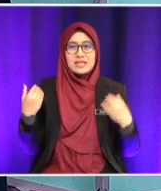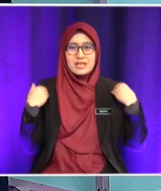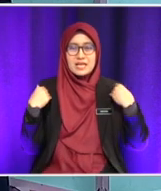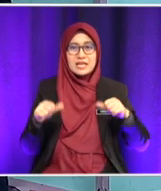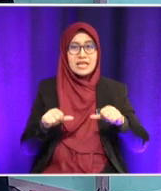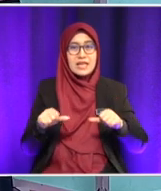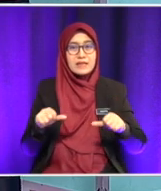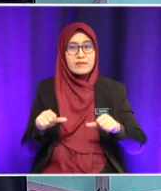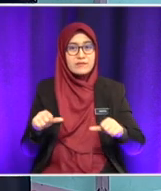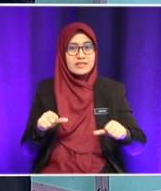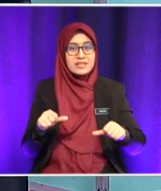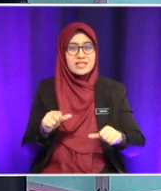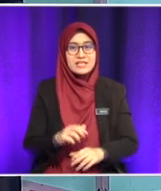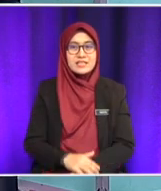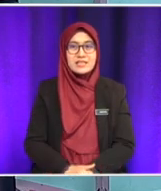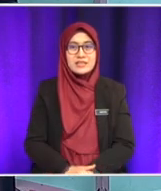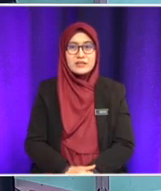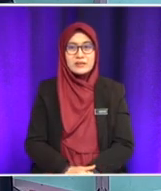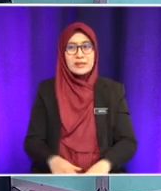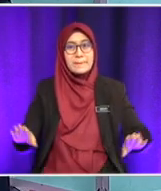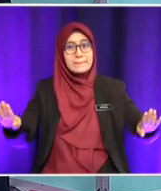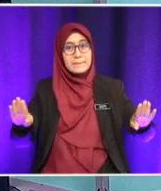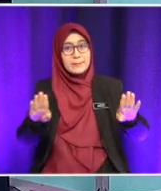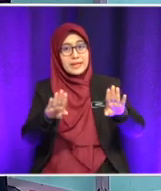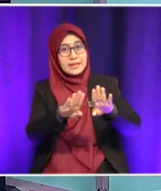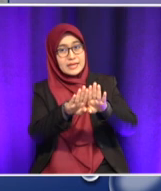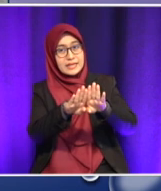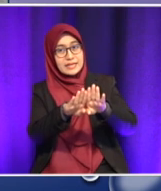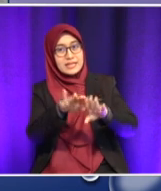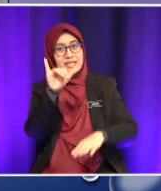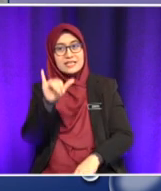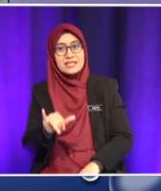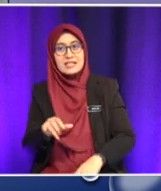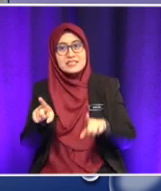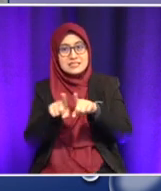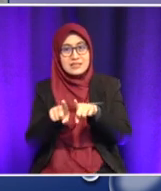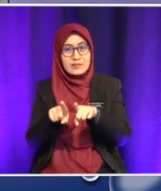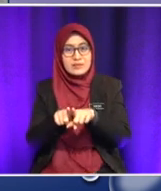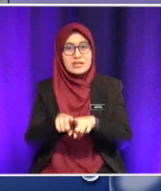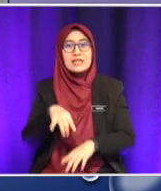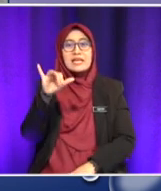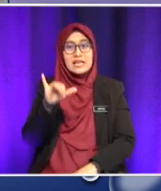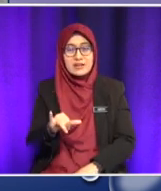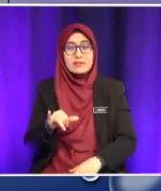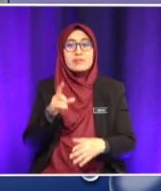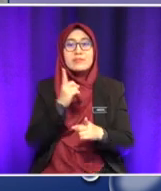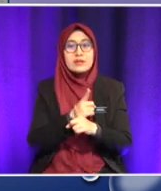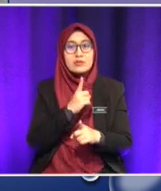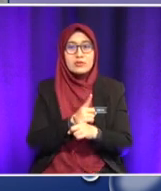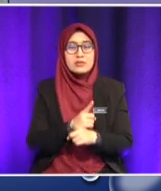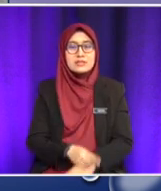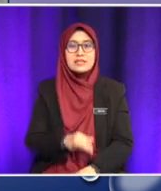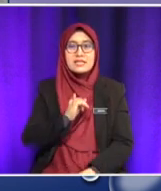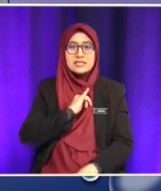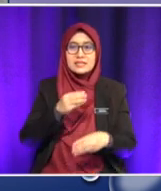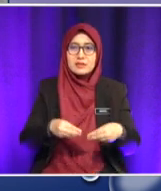yaitu Padang kan yang sesuai saya bagi bentuk gambar itu